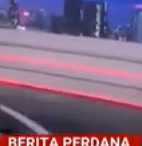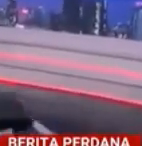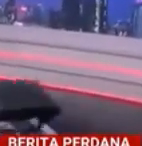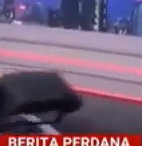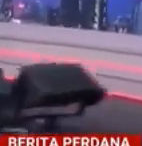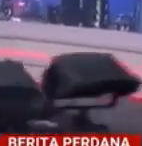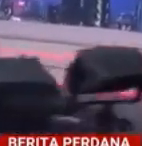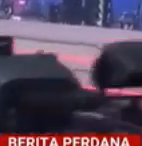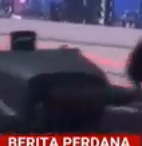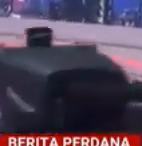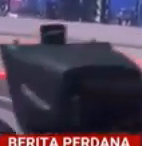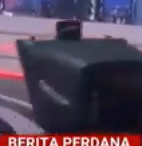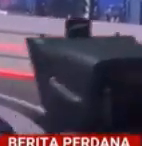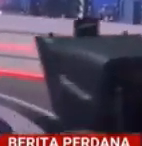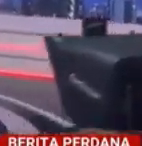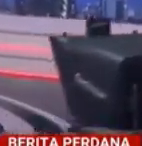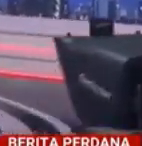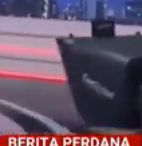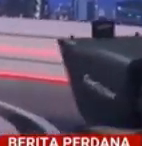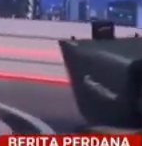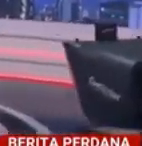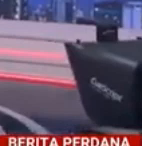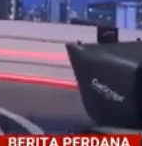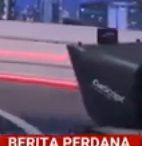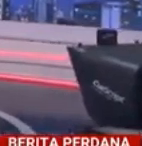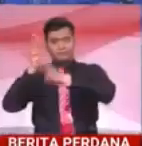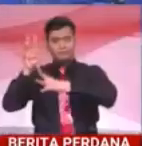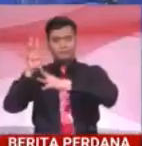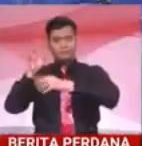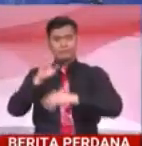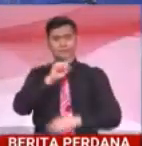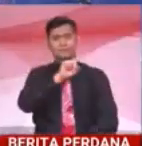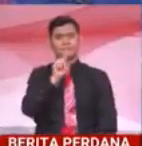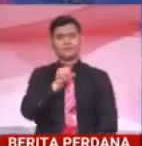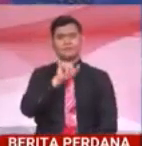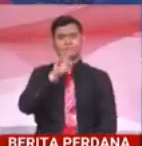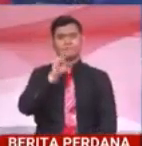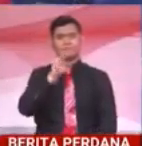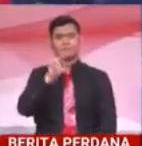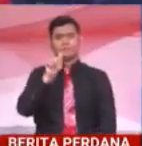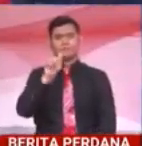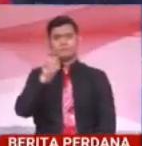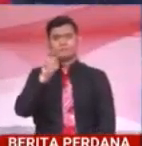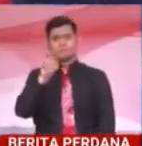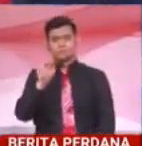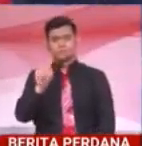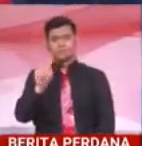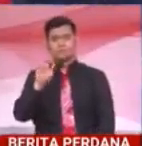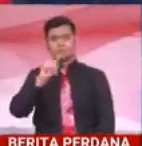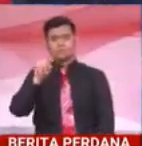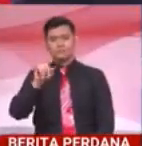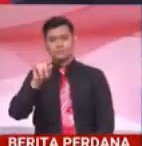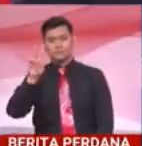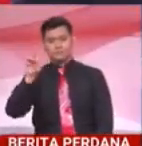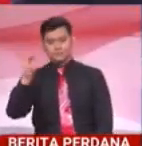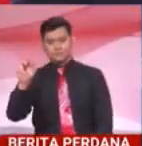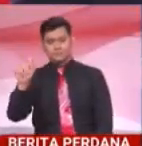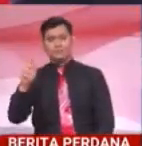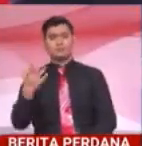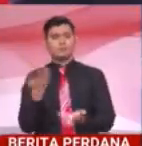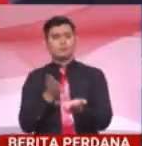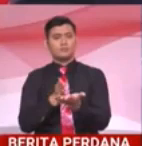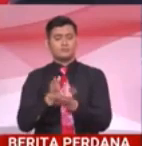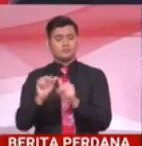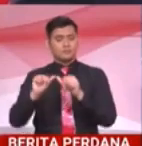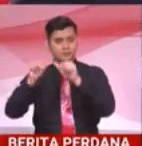mp3ost dalam berkarya menjadi kaligrafi popasia Zainal terus relevan dalam industri Slamet 30 tahun